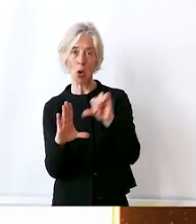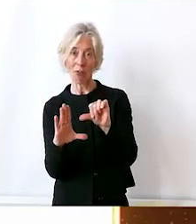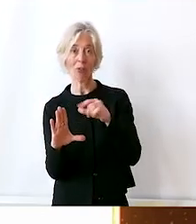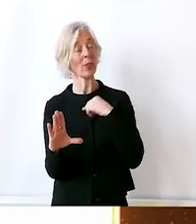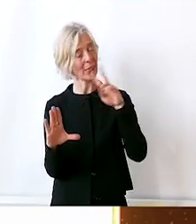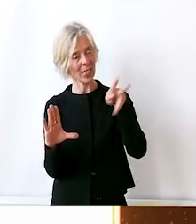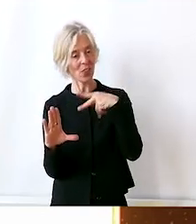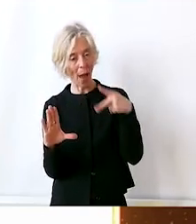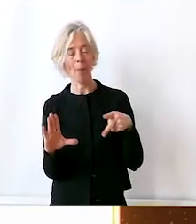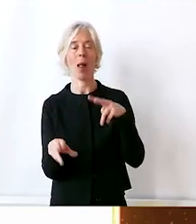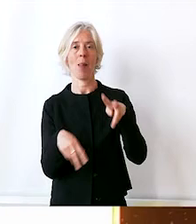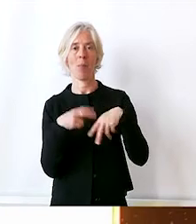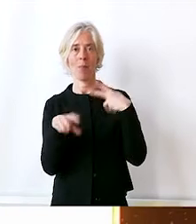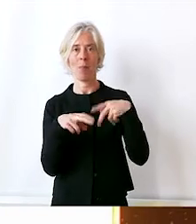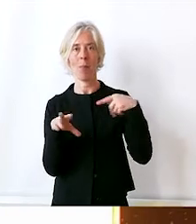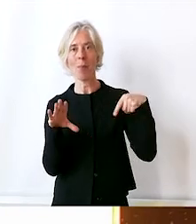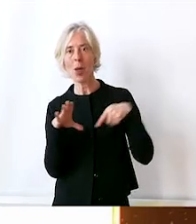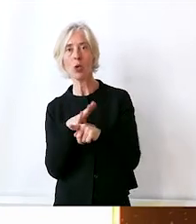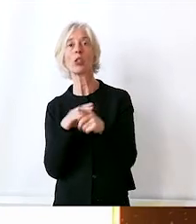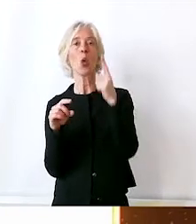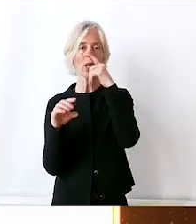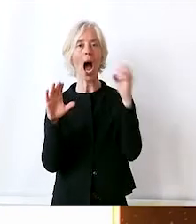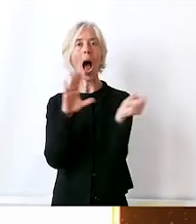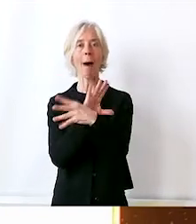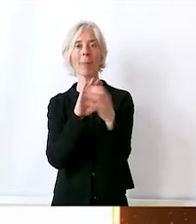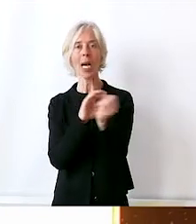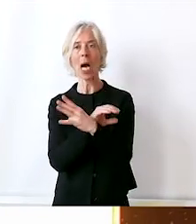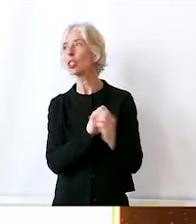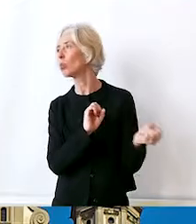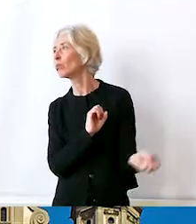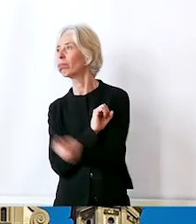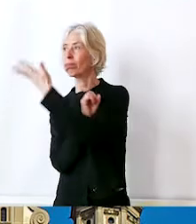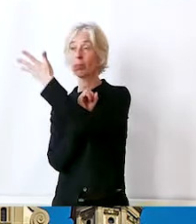machen, und diese Abgase werden eben nicht einfach in die Atmosphäre geschüttet.